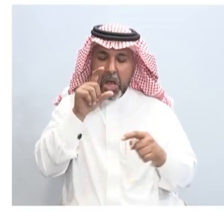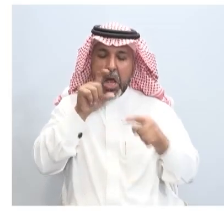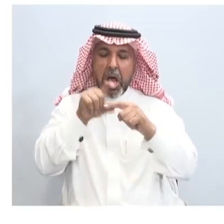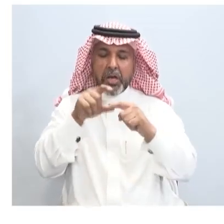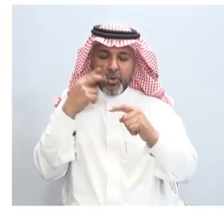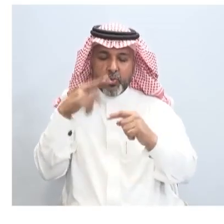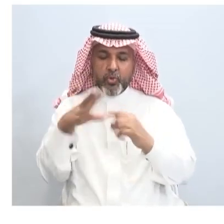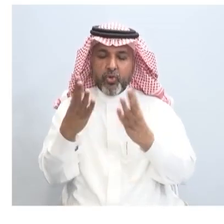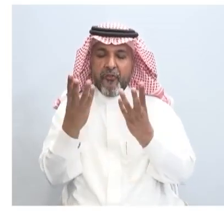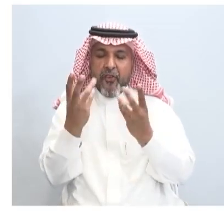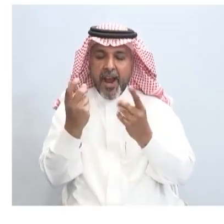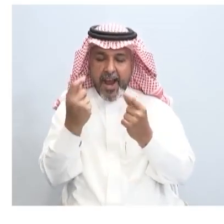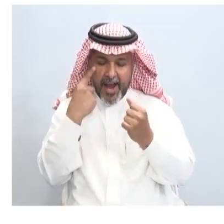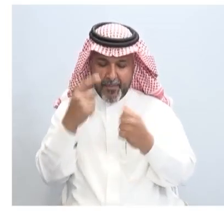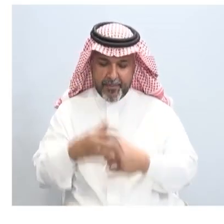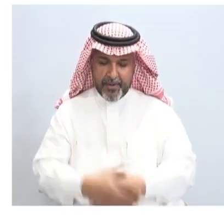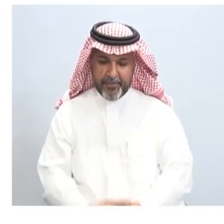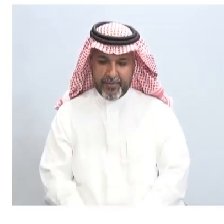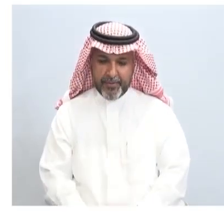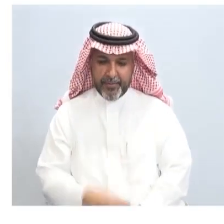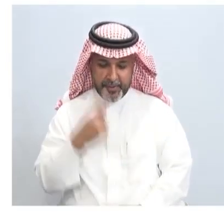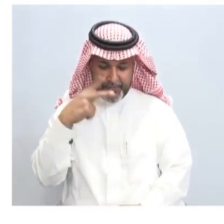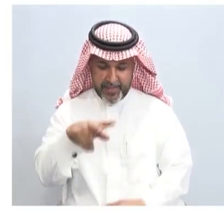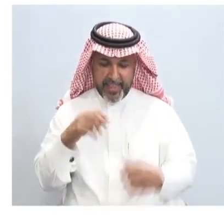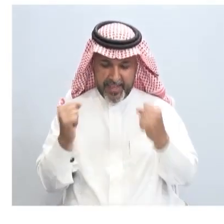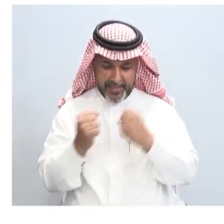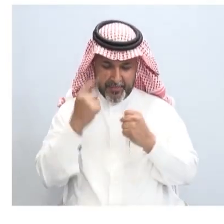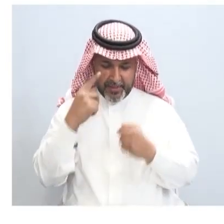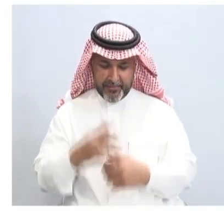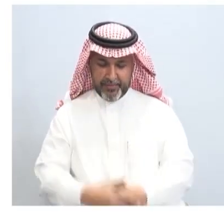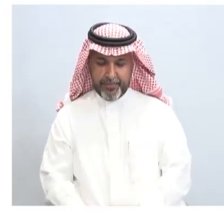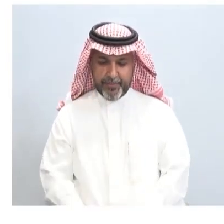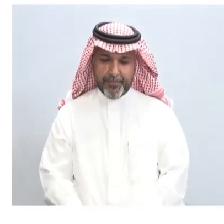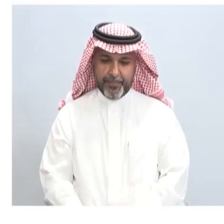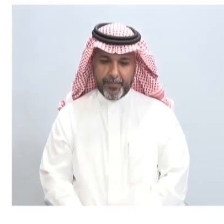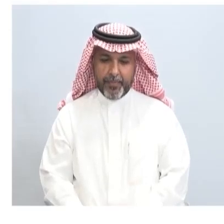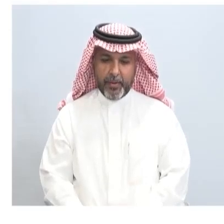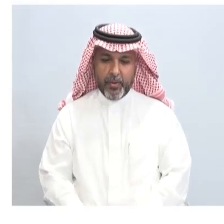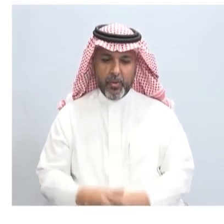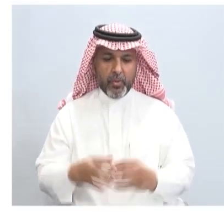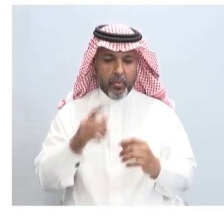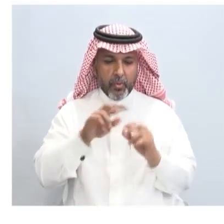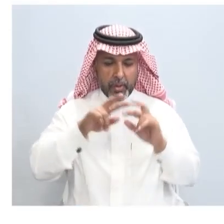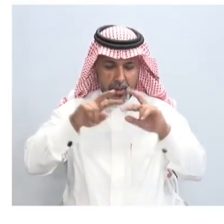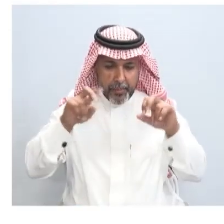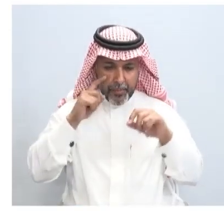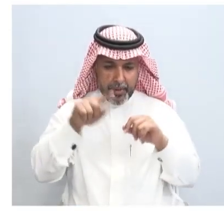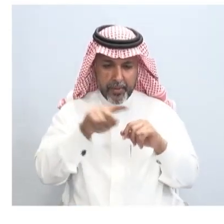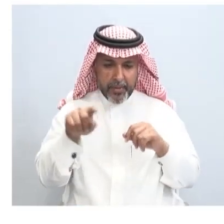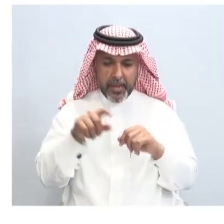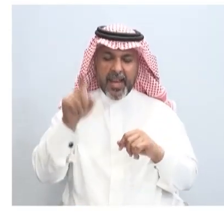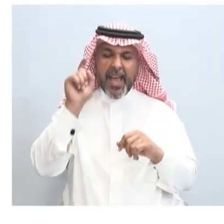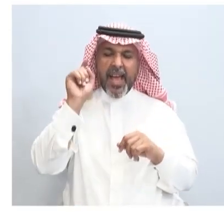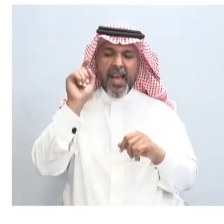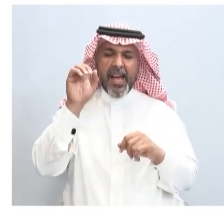هو الاي دي يعني اخذنا ه المثال البسيط ايضا قاللك اذا اختيرت النقطه اكس عشوائيا في جي على